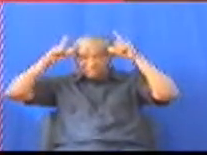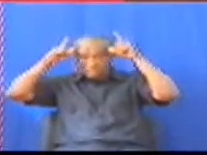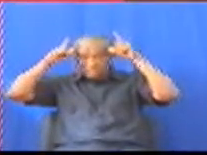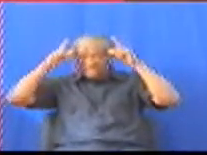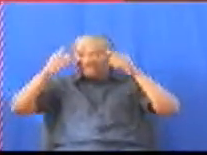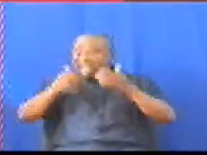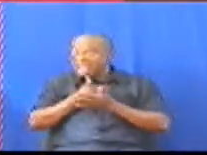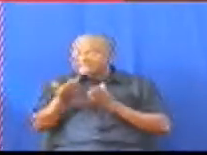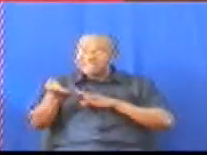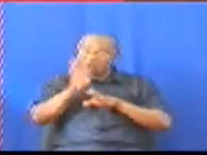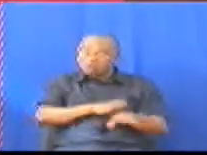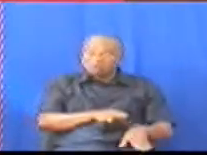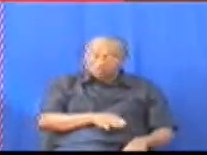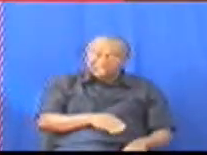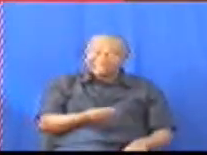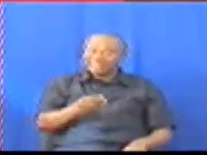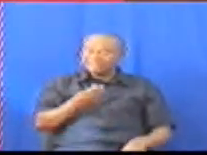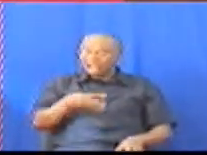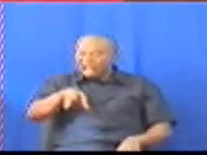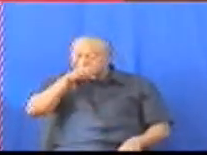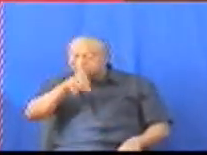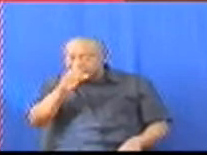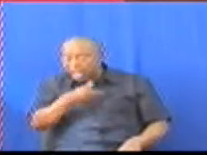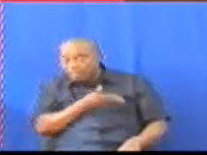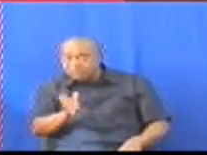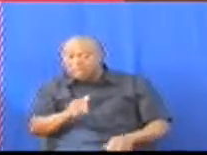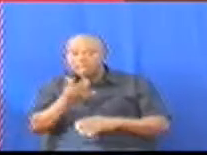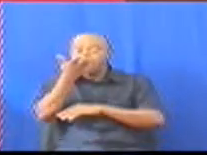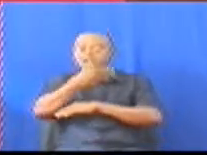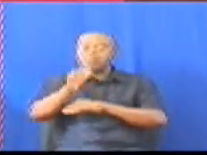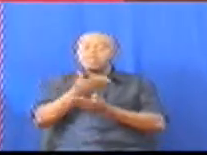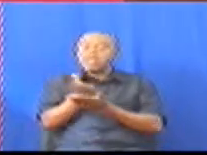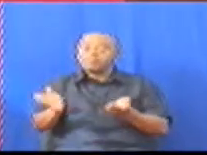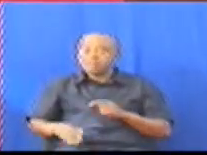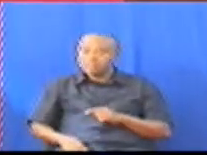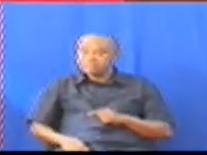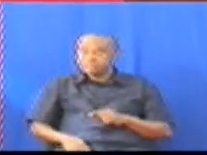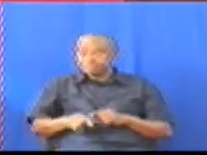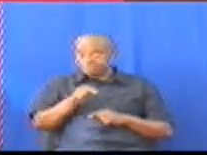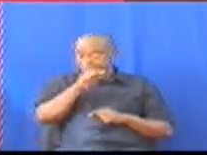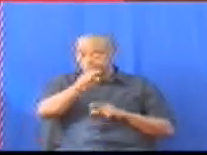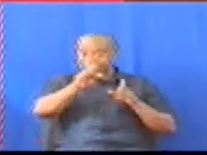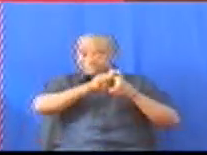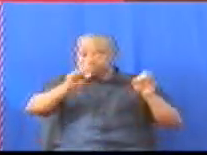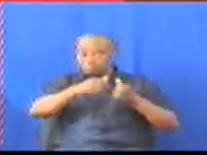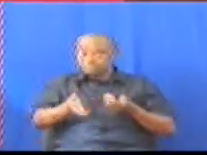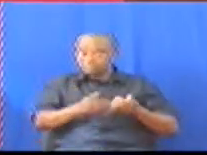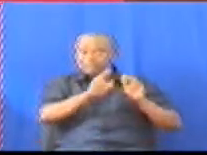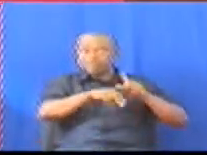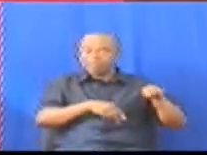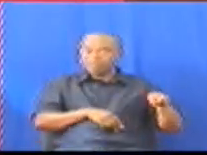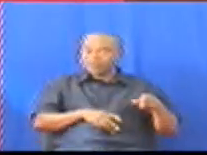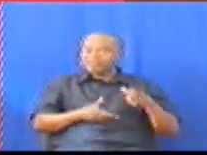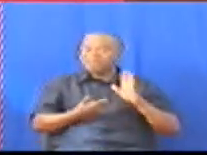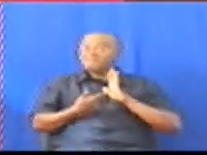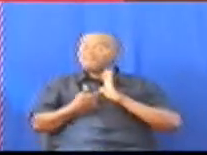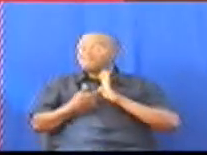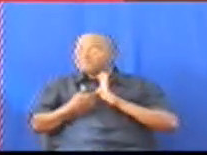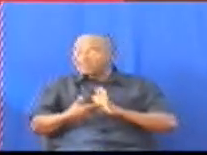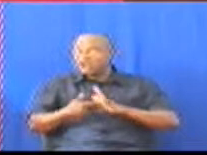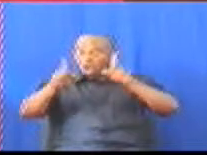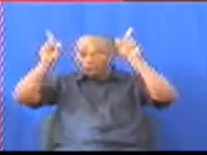marisho, inakufa, haipati maji. Je, katika kifungu tulichoondoa kwenda mahakamani, mifugo itakayokuwa imeshikwa